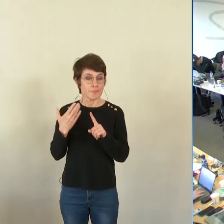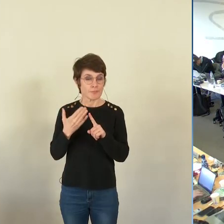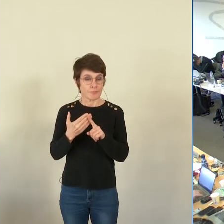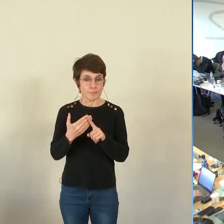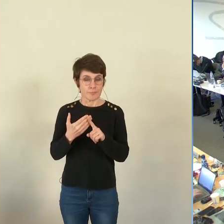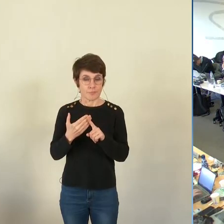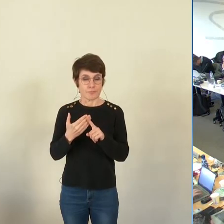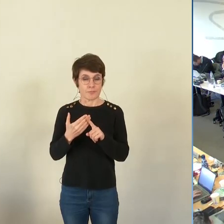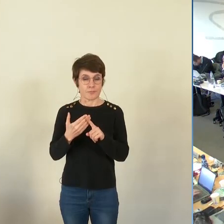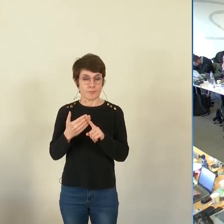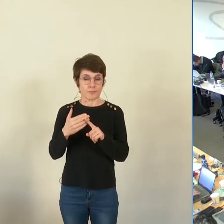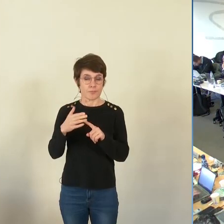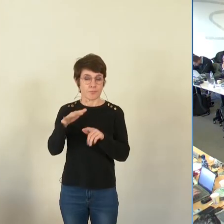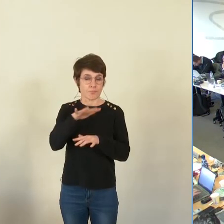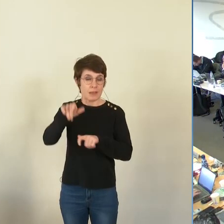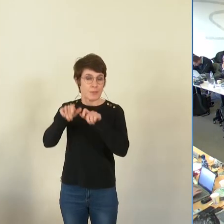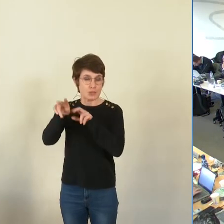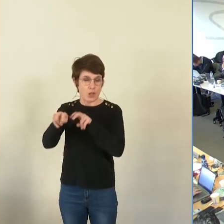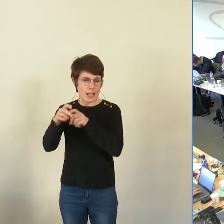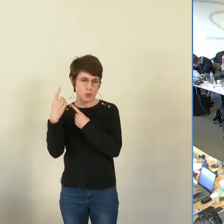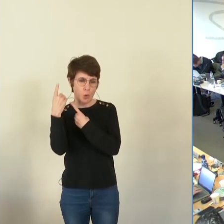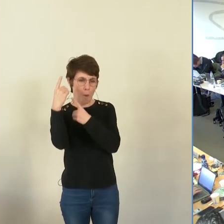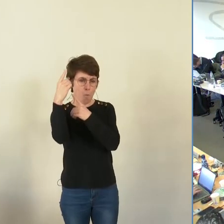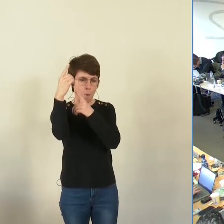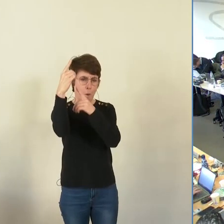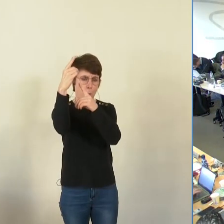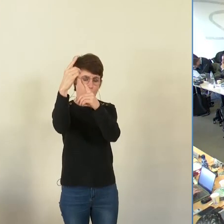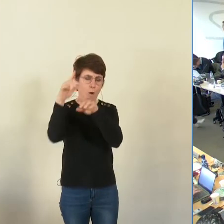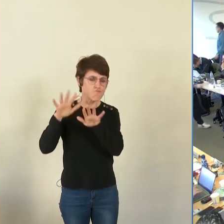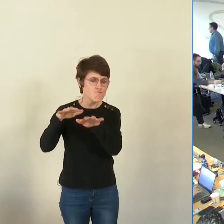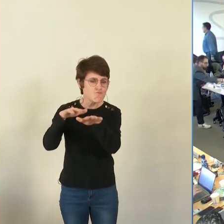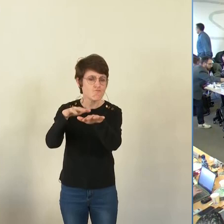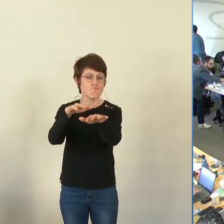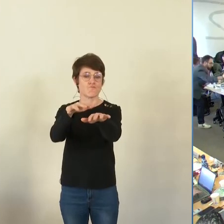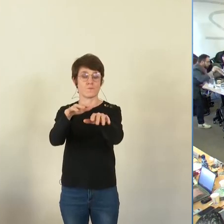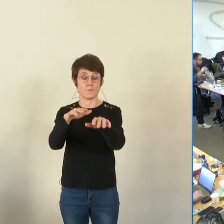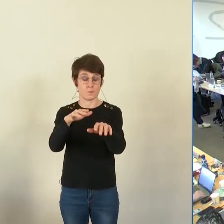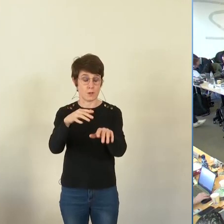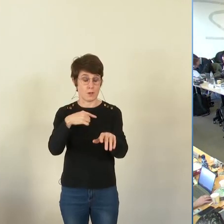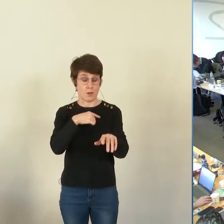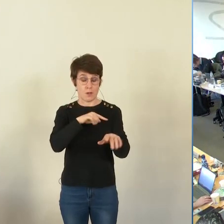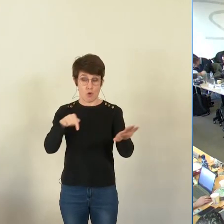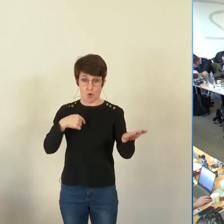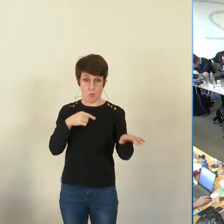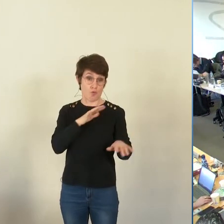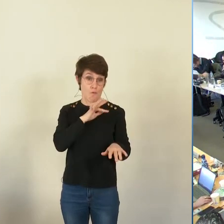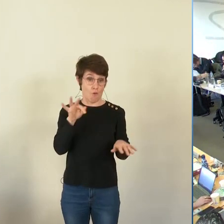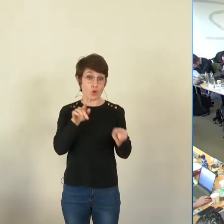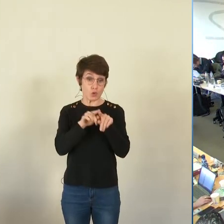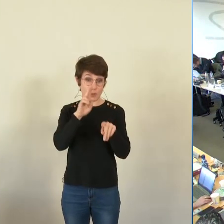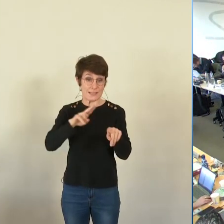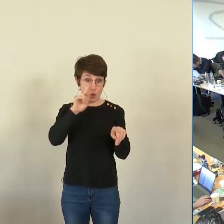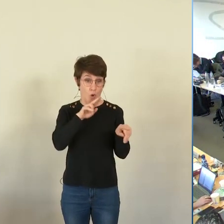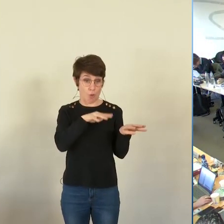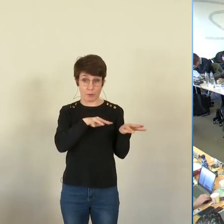du monde agricole des dernières semaines ont rappelé à la France et à l'Europe de manière plus générale puisque tous les pays se regardent